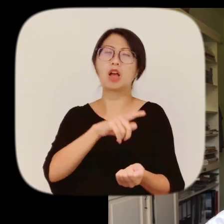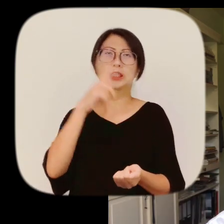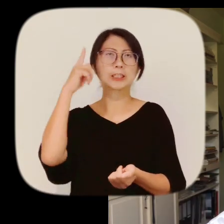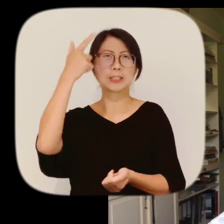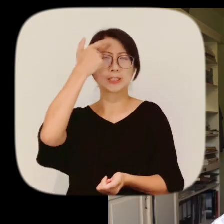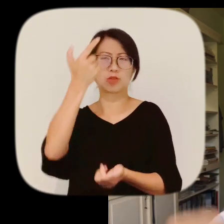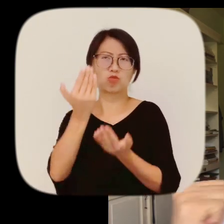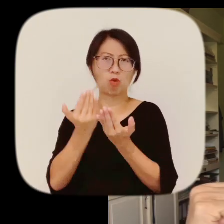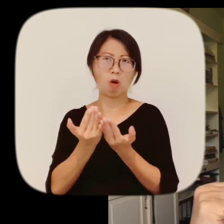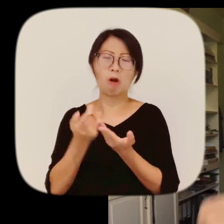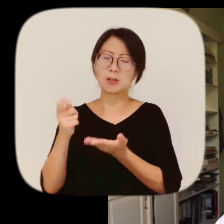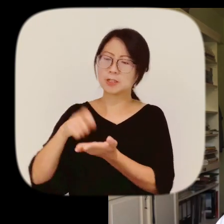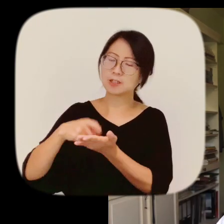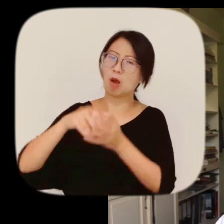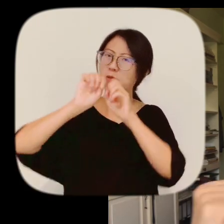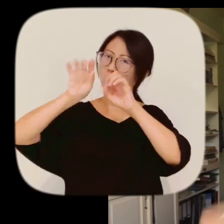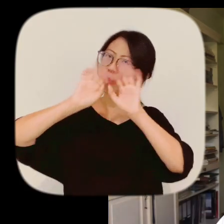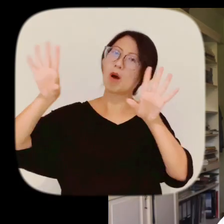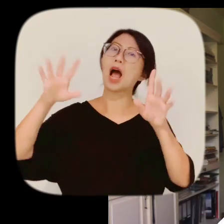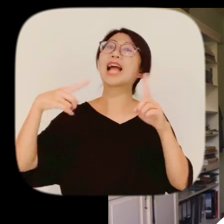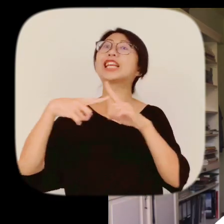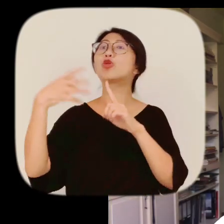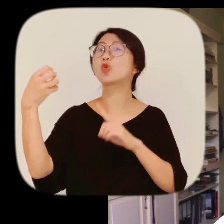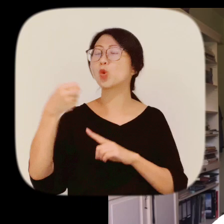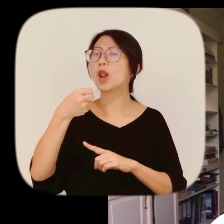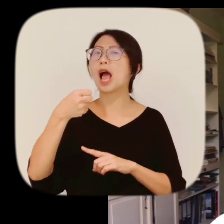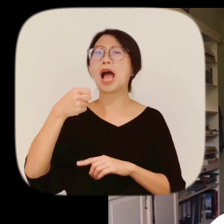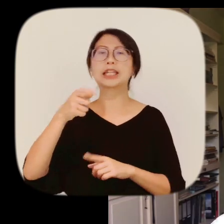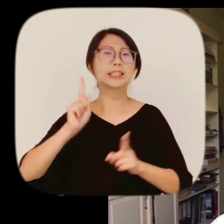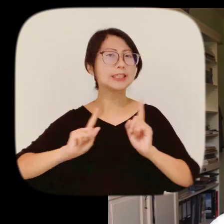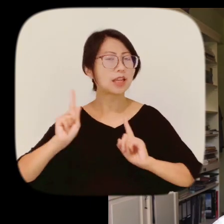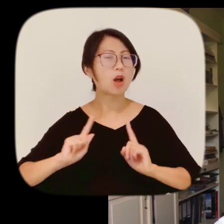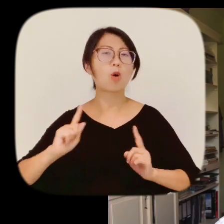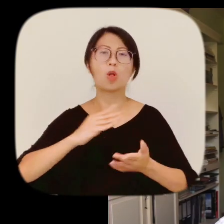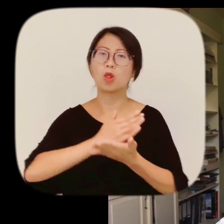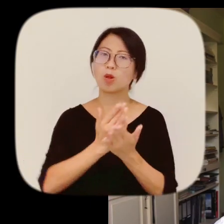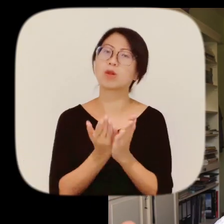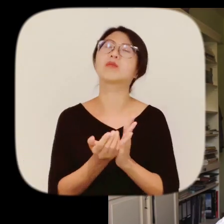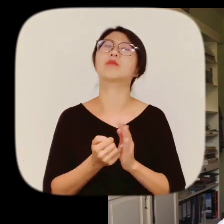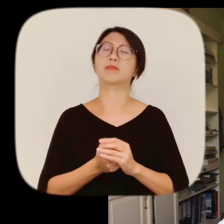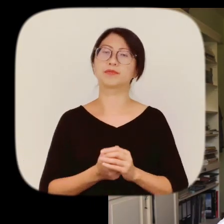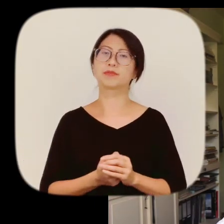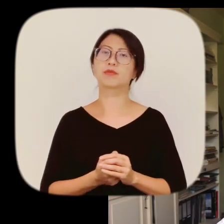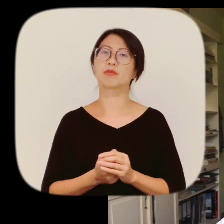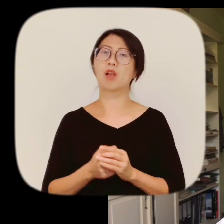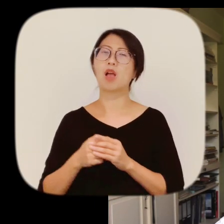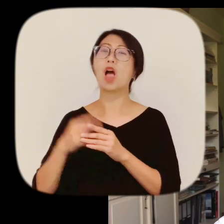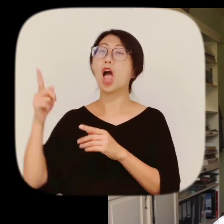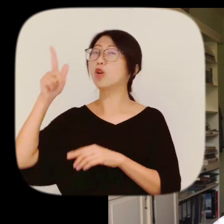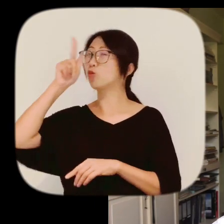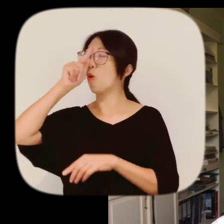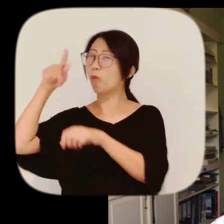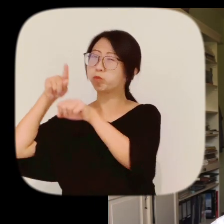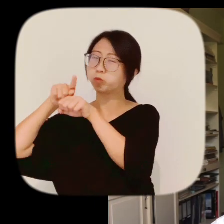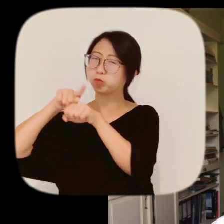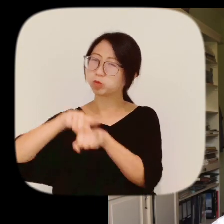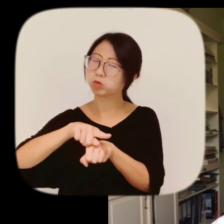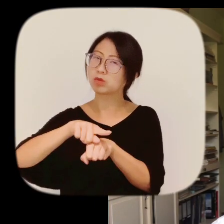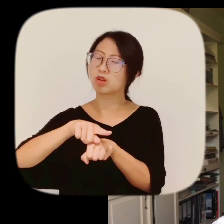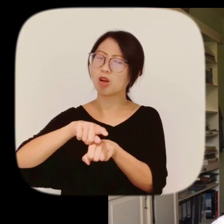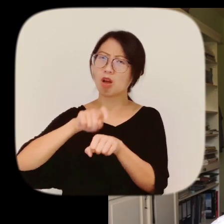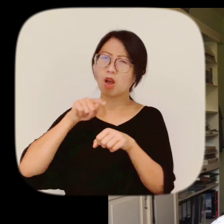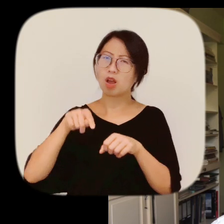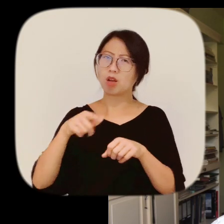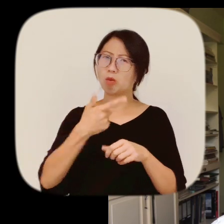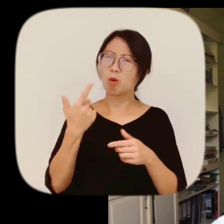问题的他会讲人权啊讲自由啊等等的那么结果呢苏联徽军直入之后呢这一帮这样的人